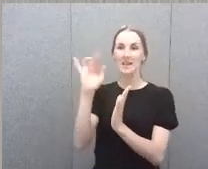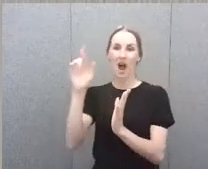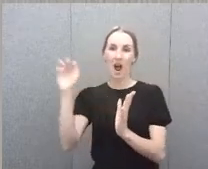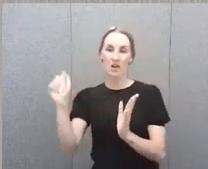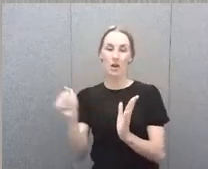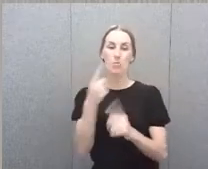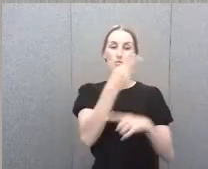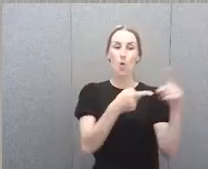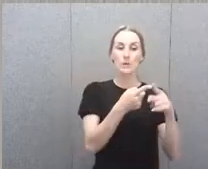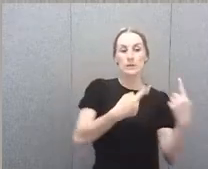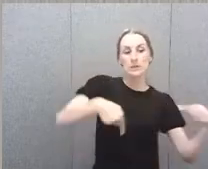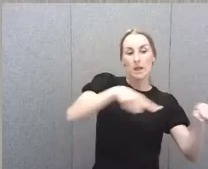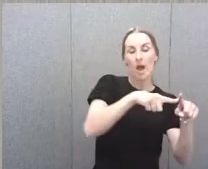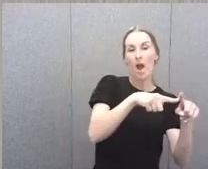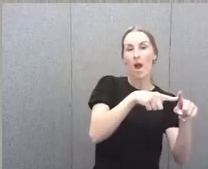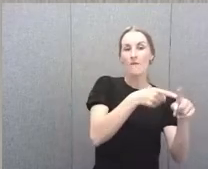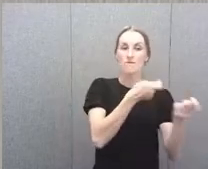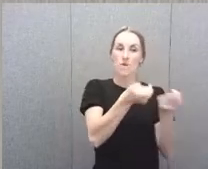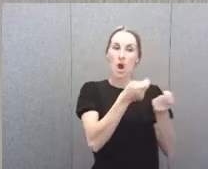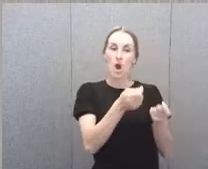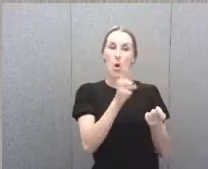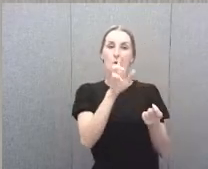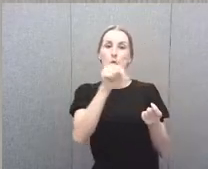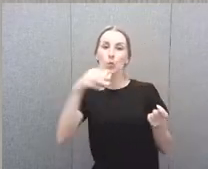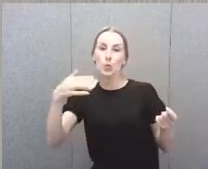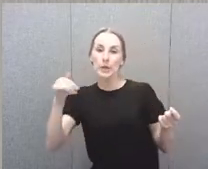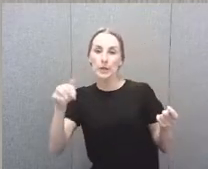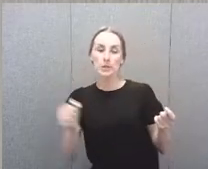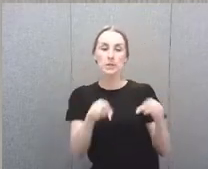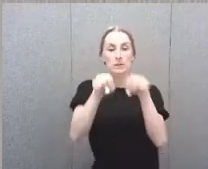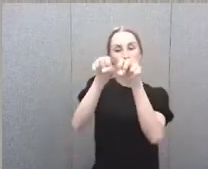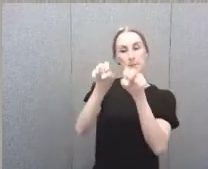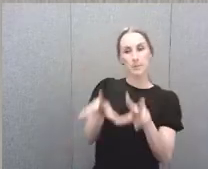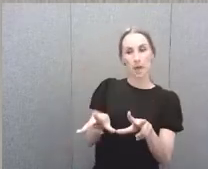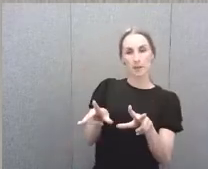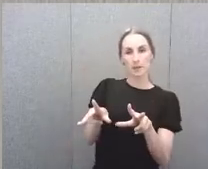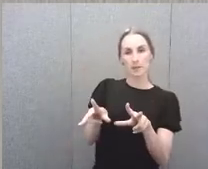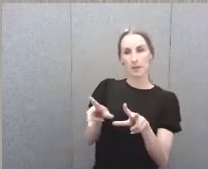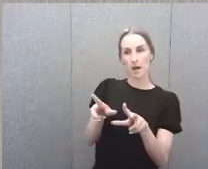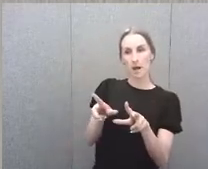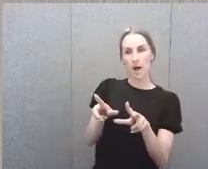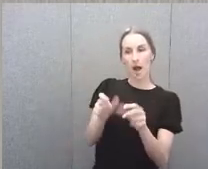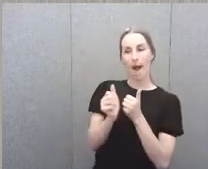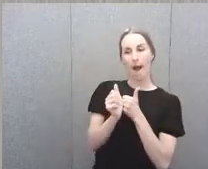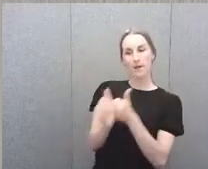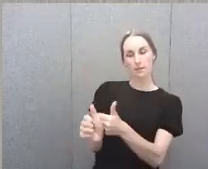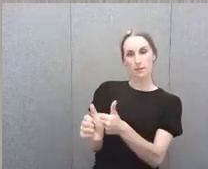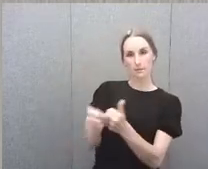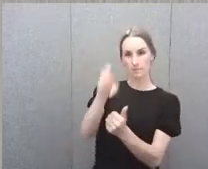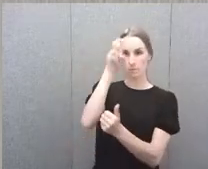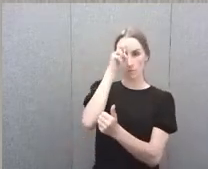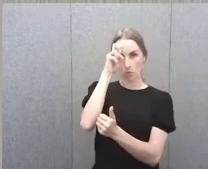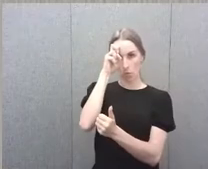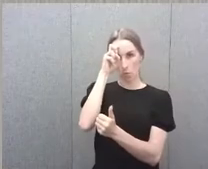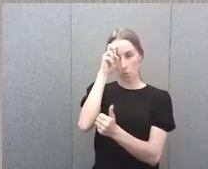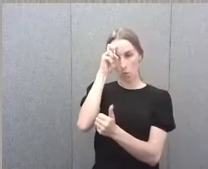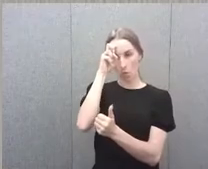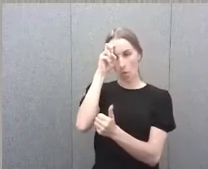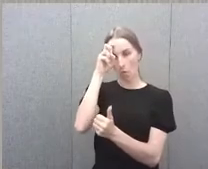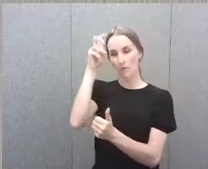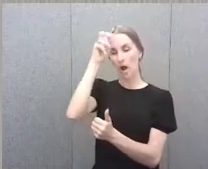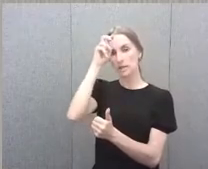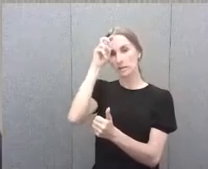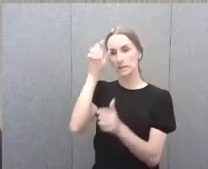США, работал в Ираке, в Румынии и был специальным помощником канцелярии